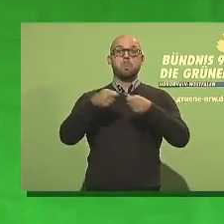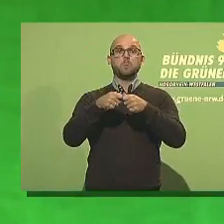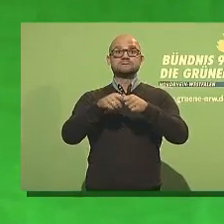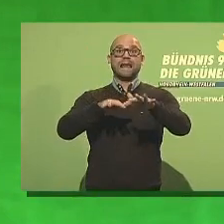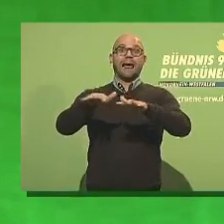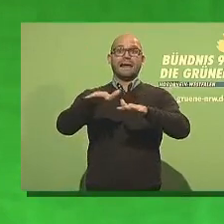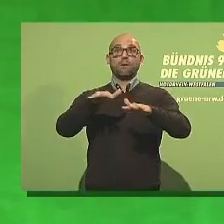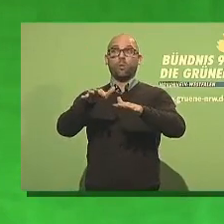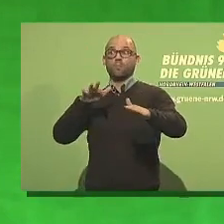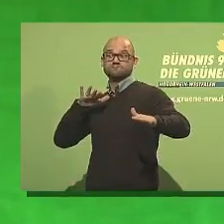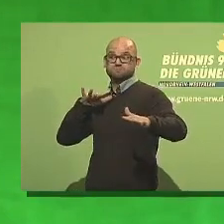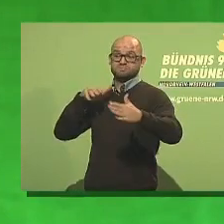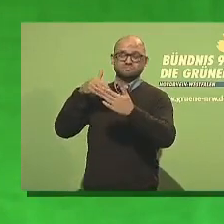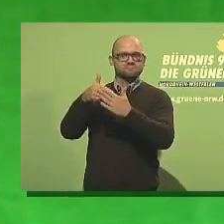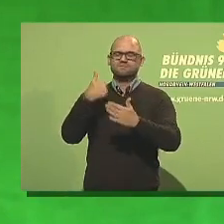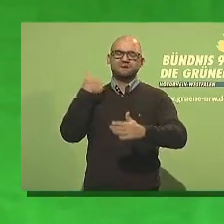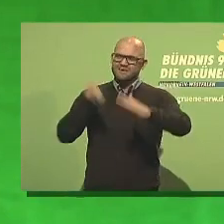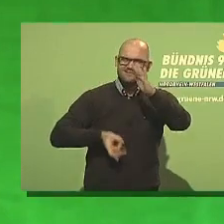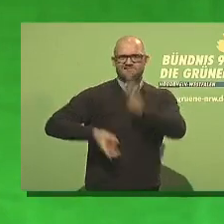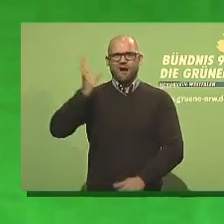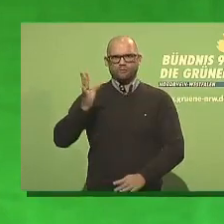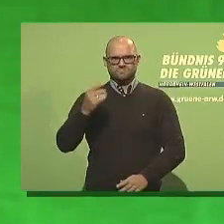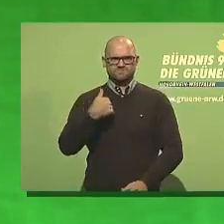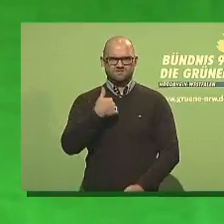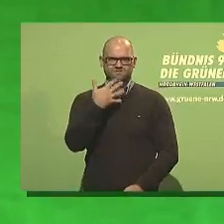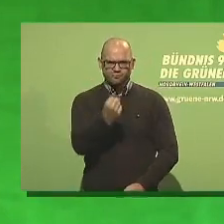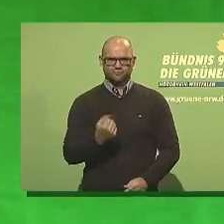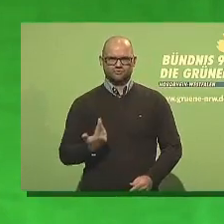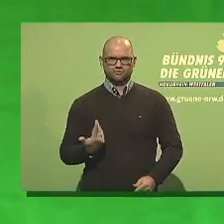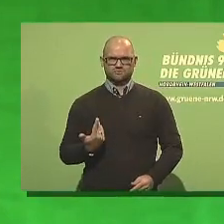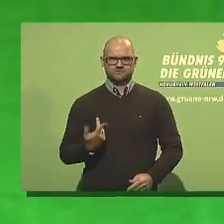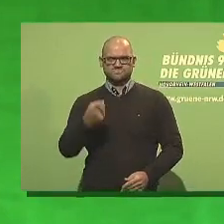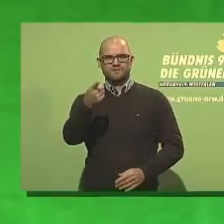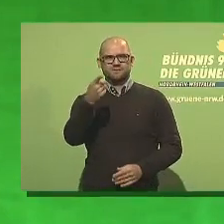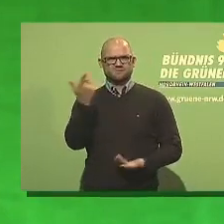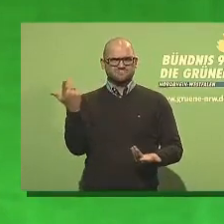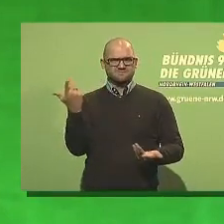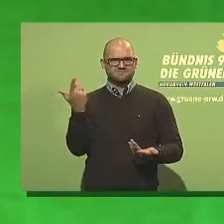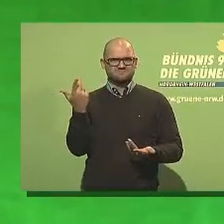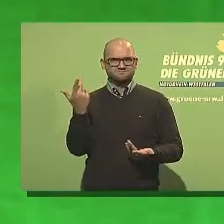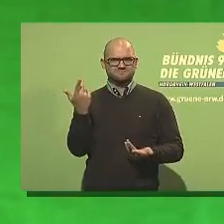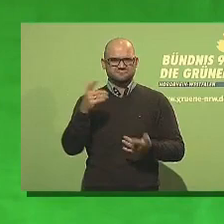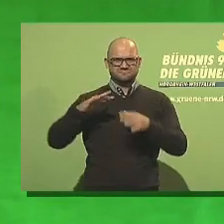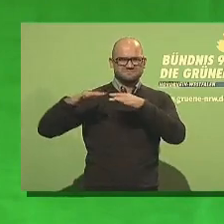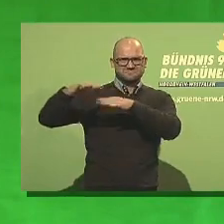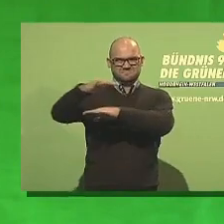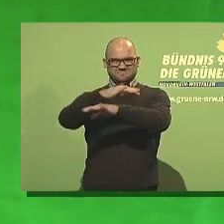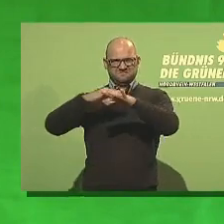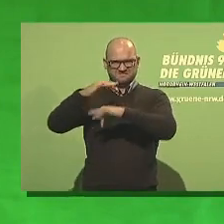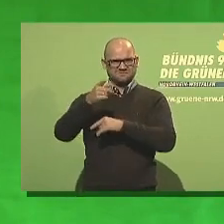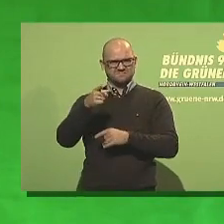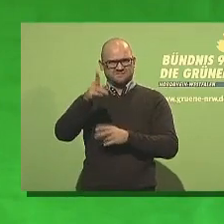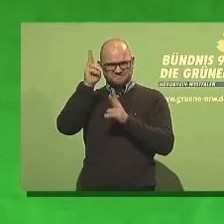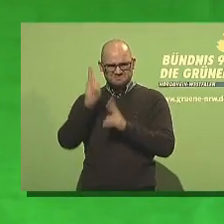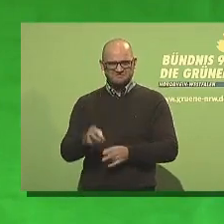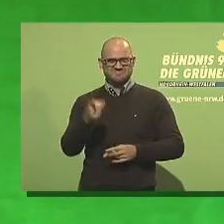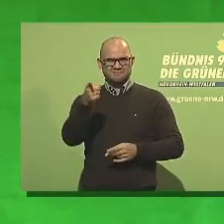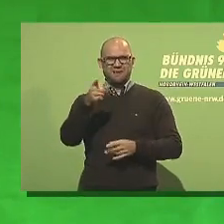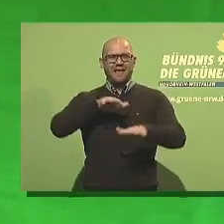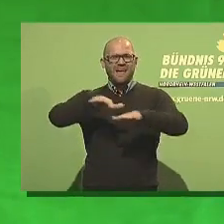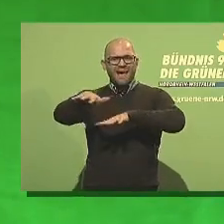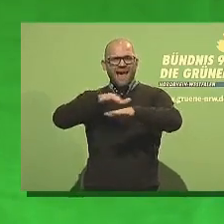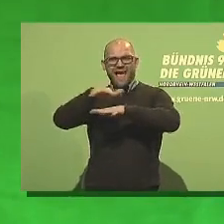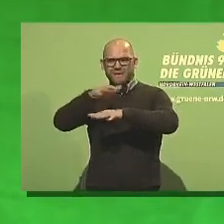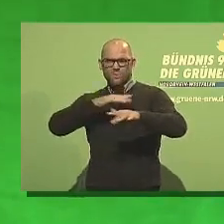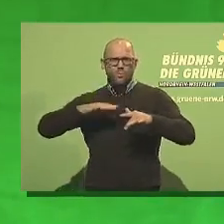aller Zeiten erreichen. Eine Regierung, bei der nur Lobbyisten wie Mövenpick gute Karten haben. Eine Regierung, die